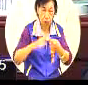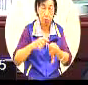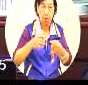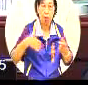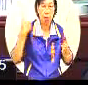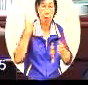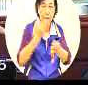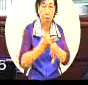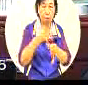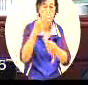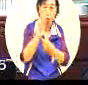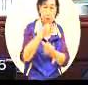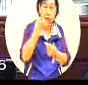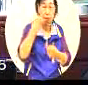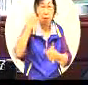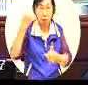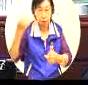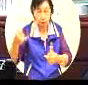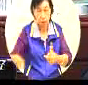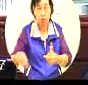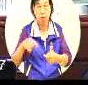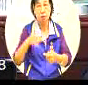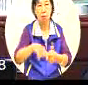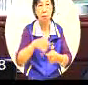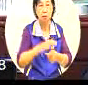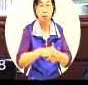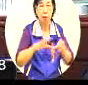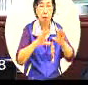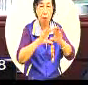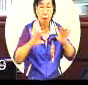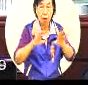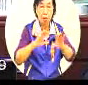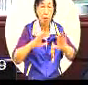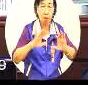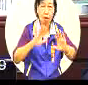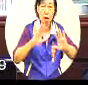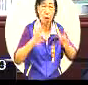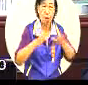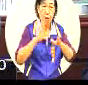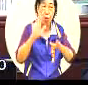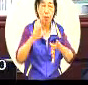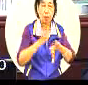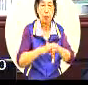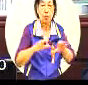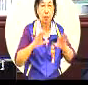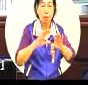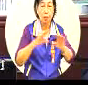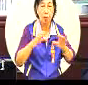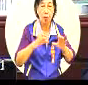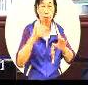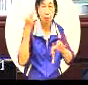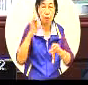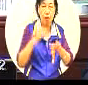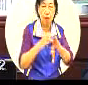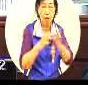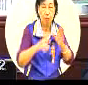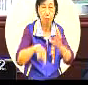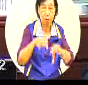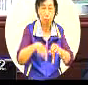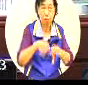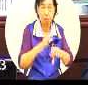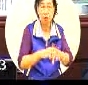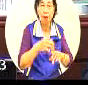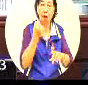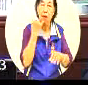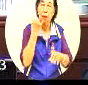阶段他没有必要在旗津这个土地，我想现有的住户应该优先来购买，我觉得这个部分